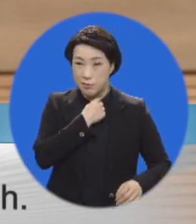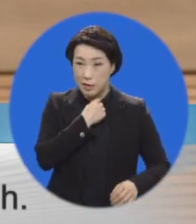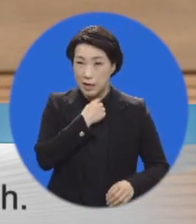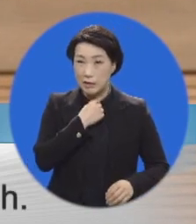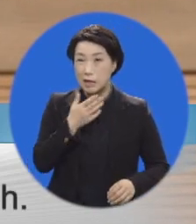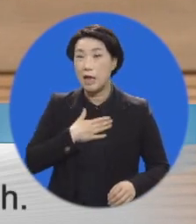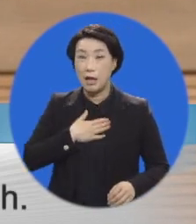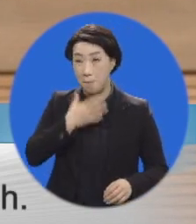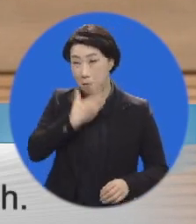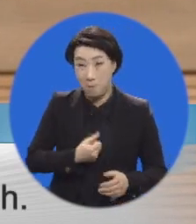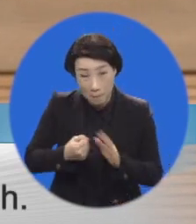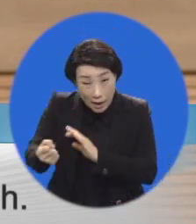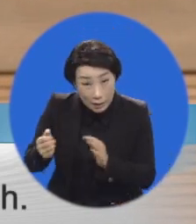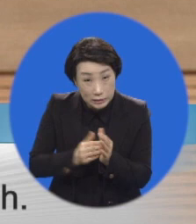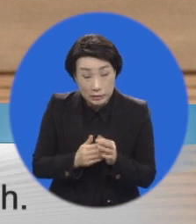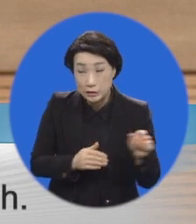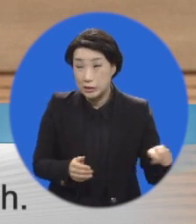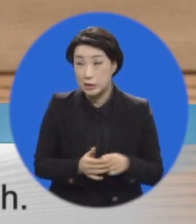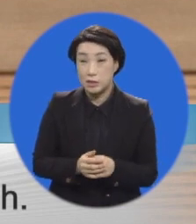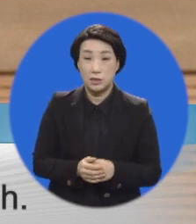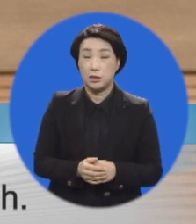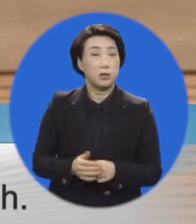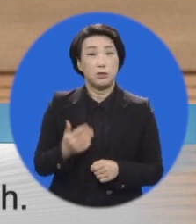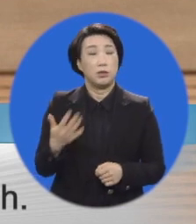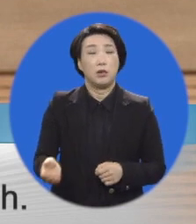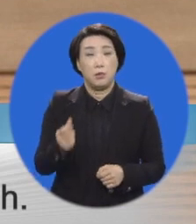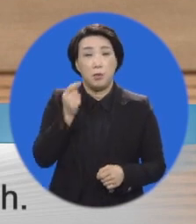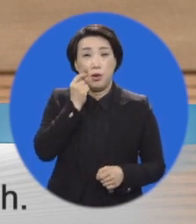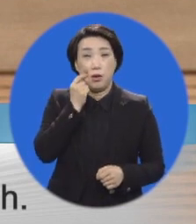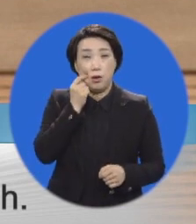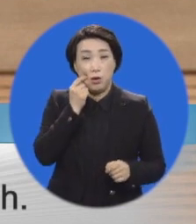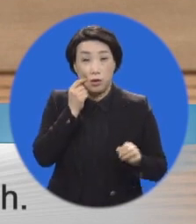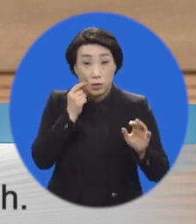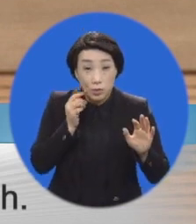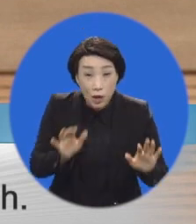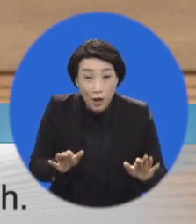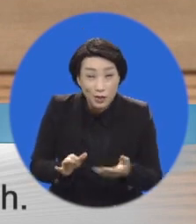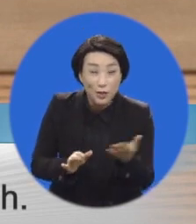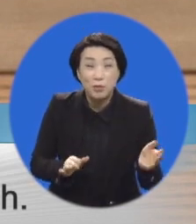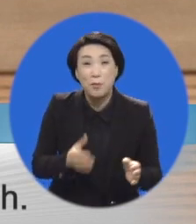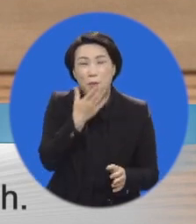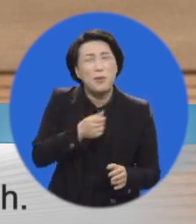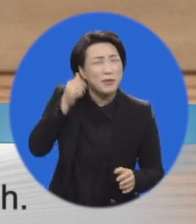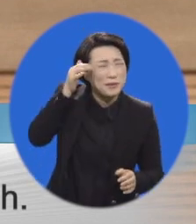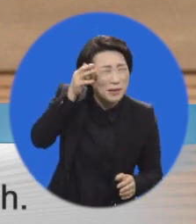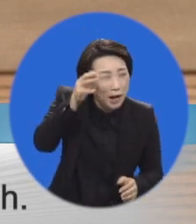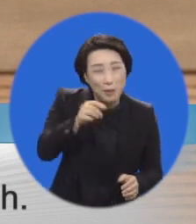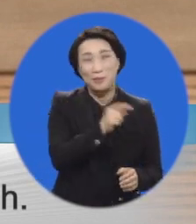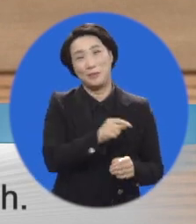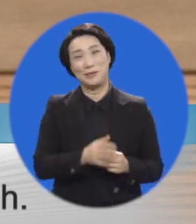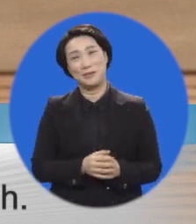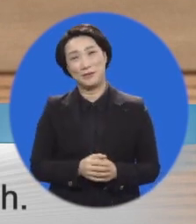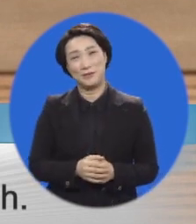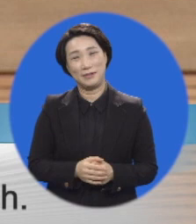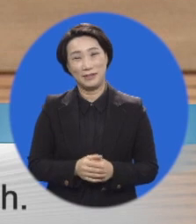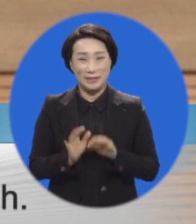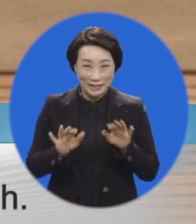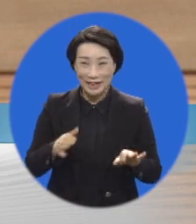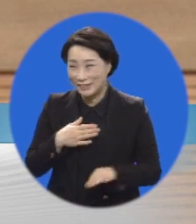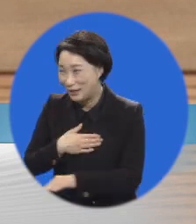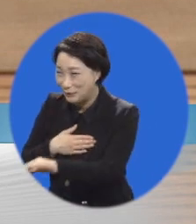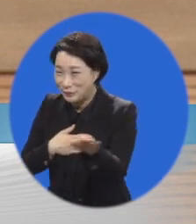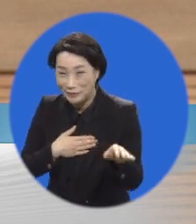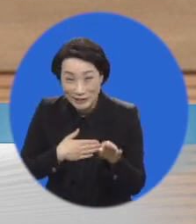내 축복을 뺏어가더니 죽여야 되는 거야. 축복을 이만큼이나 사모했어 그때. 나와 여러분들은